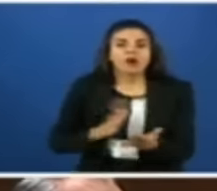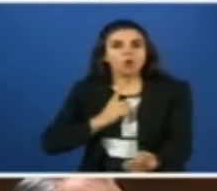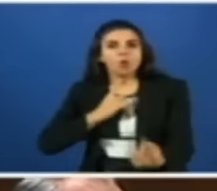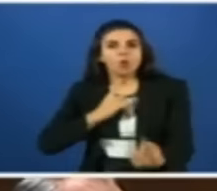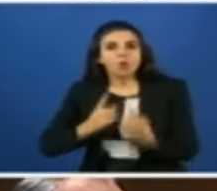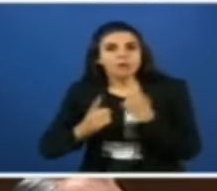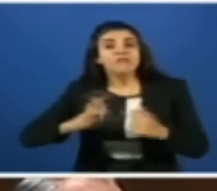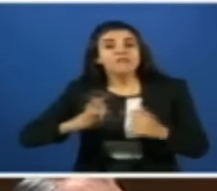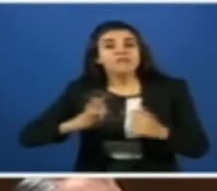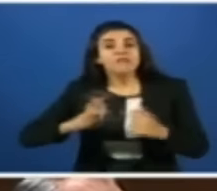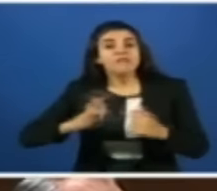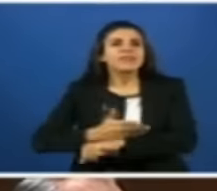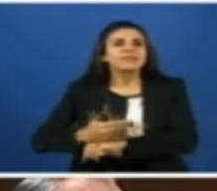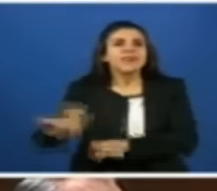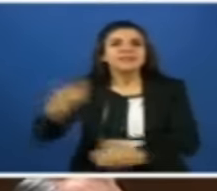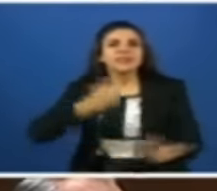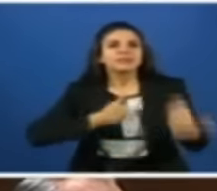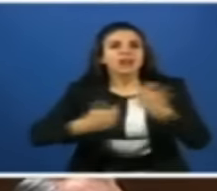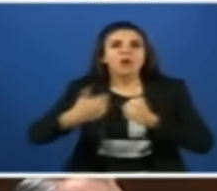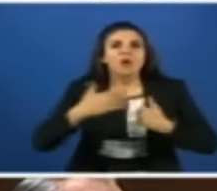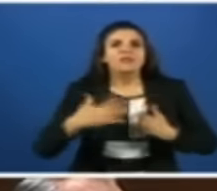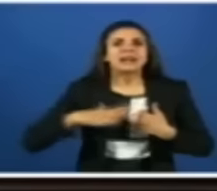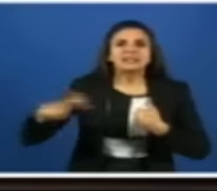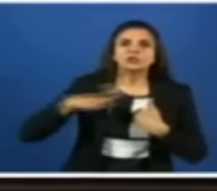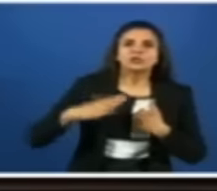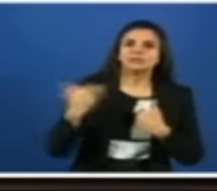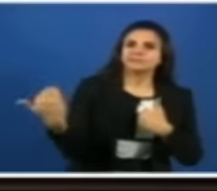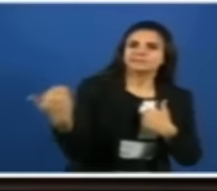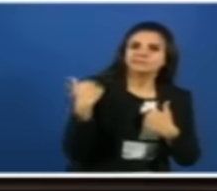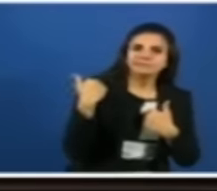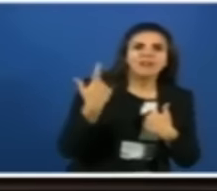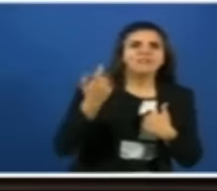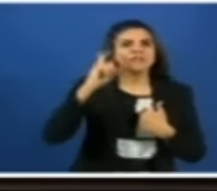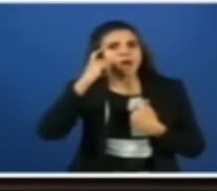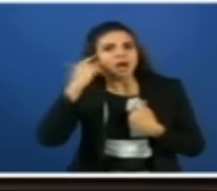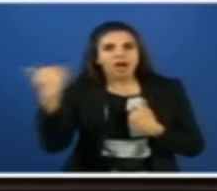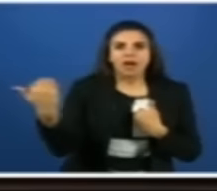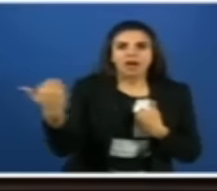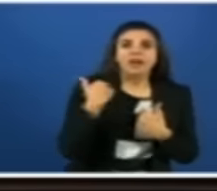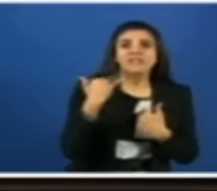Vatandaşlarımızdan gelen talep, öneri ve şikayetleri